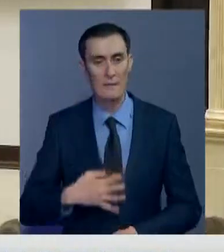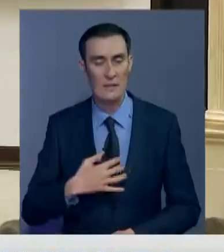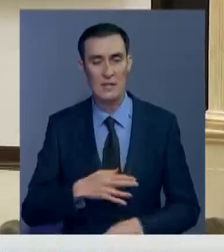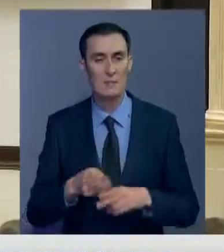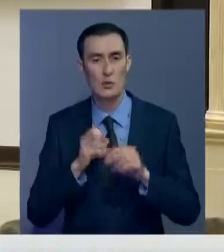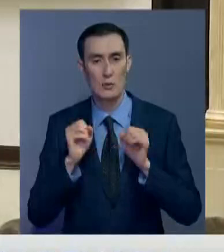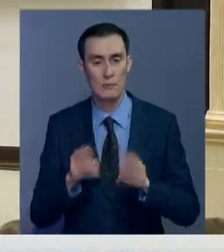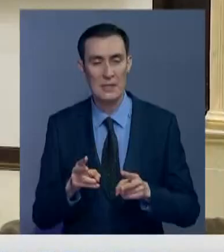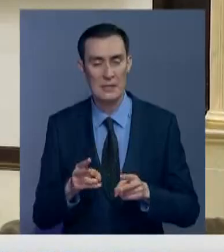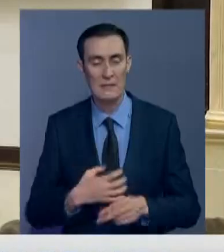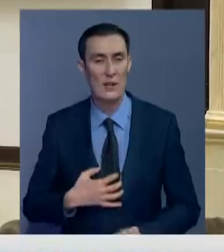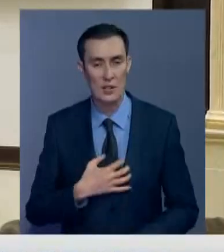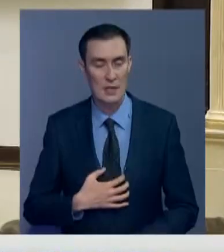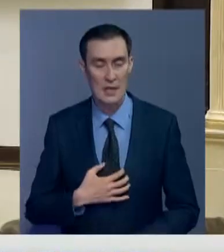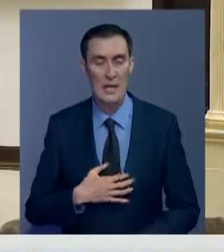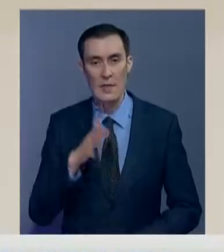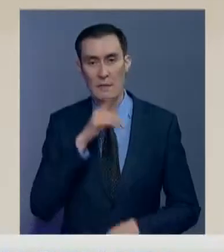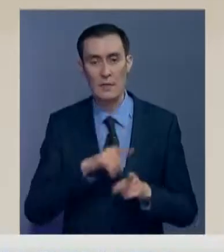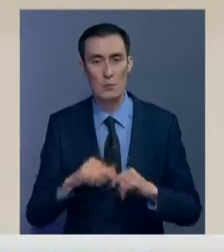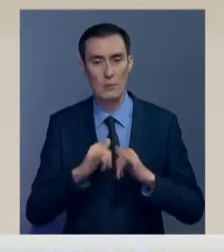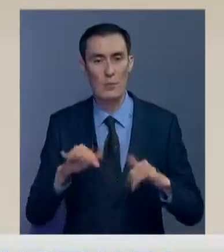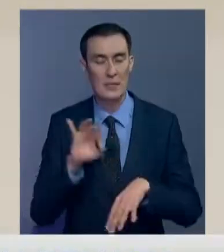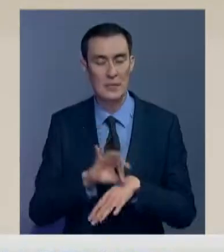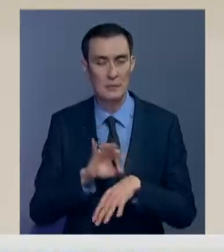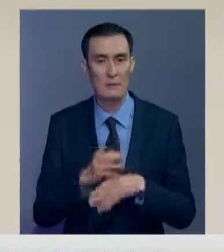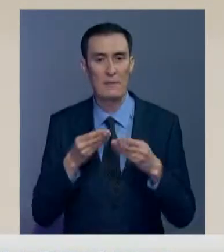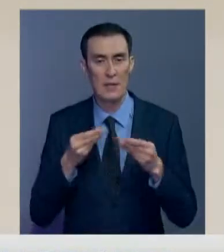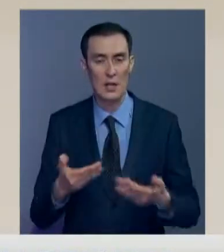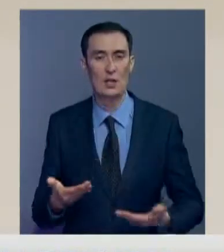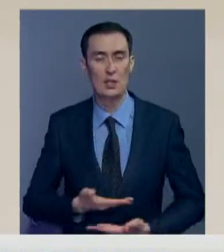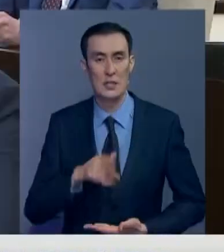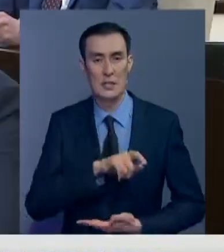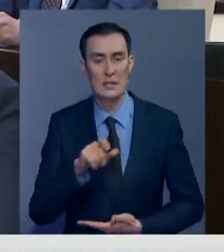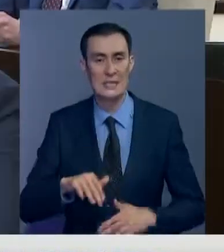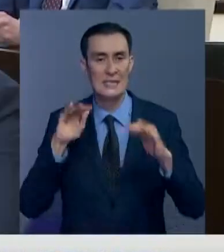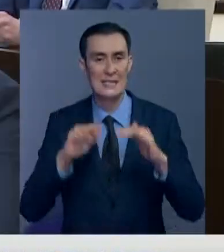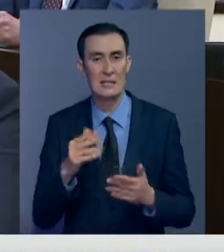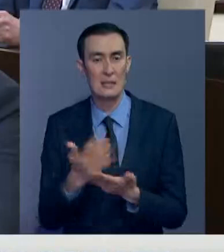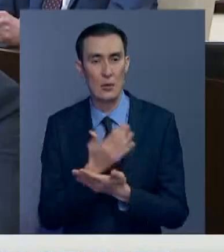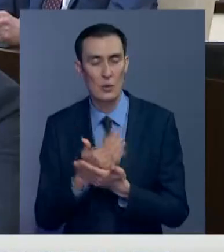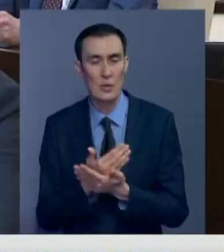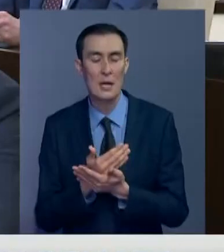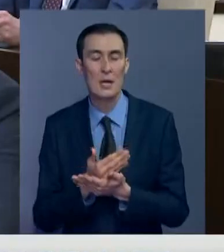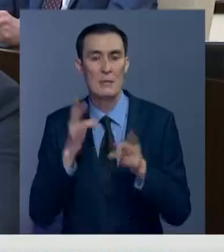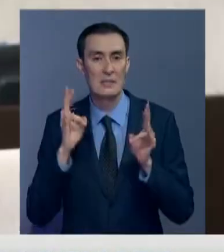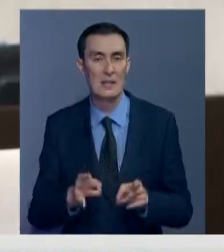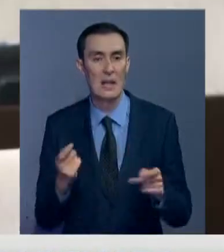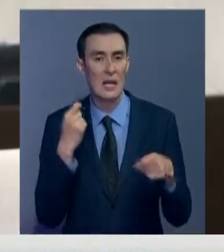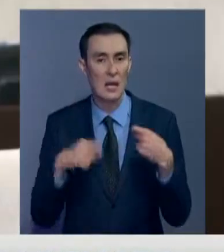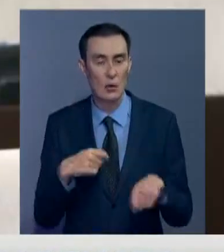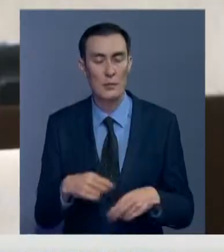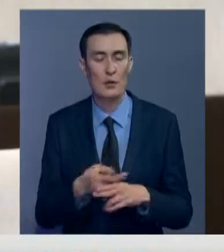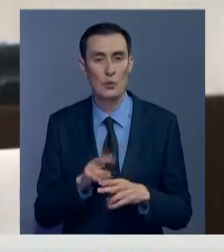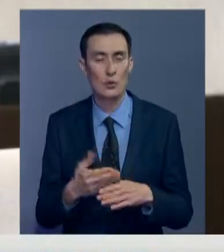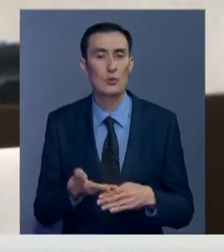важности, безопасность превыше всего. Период пандемии, конечно, отразился на жизни казахстанцев. Снизились доходы, сильно пострадала экономика. Но все